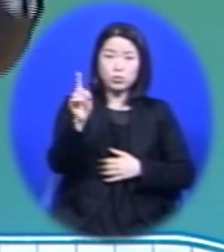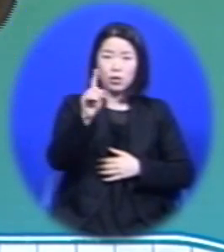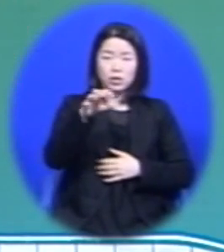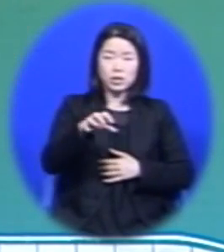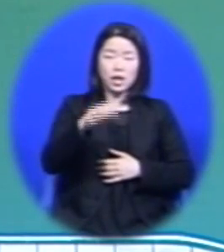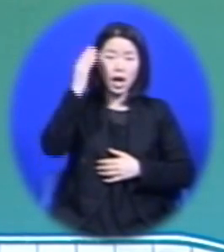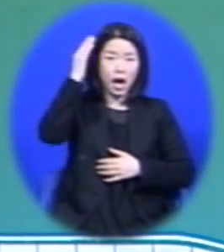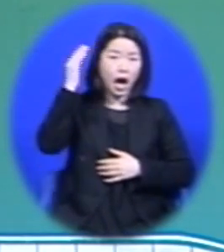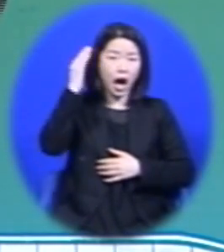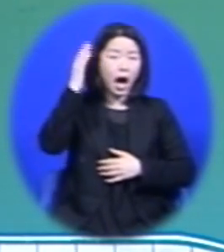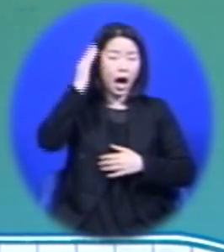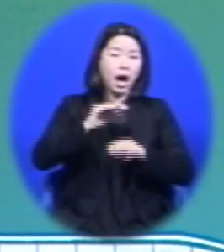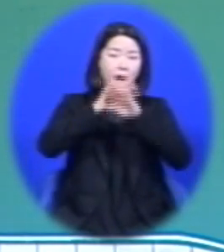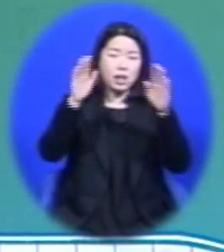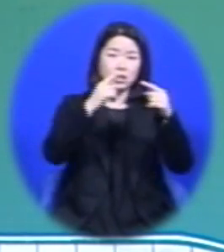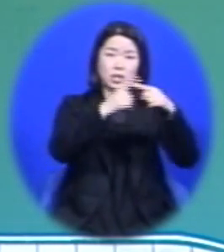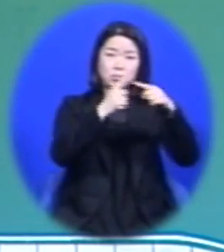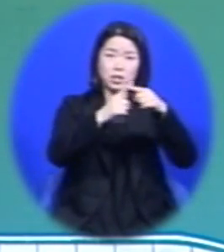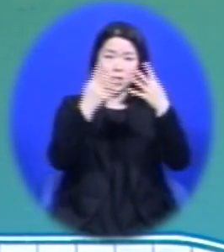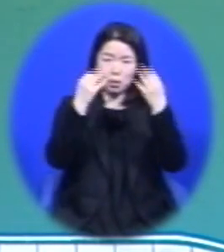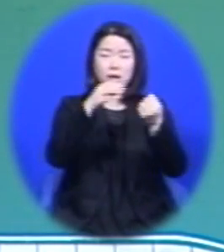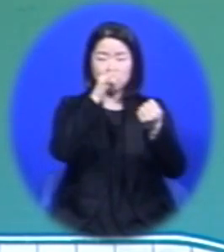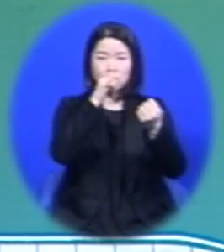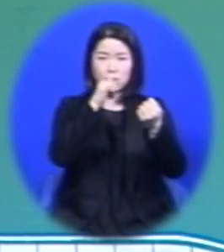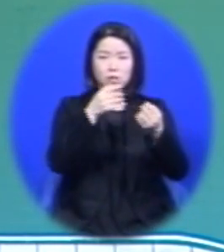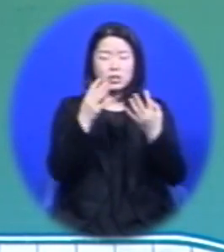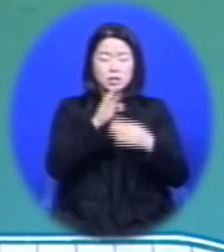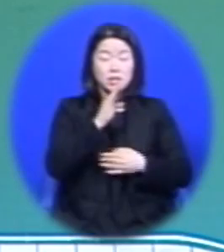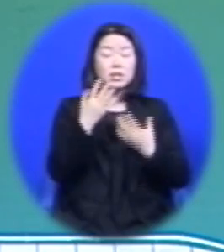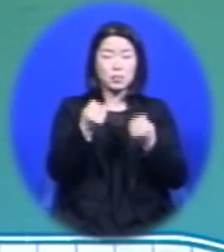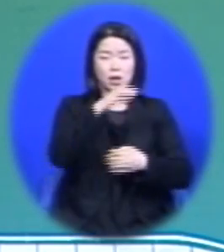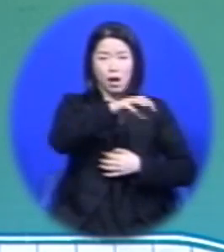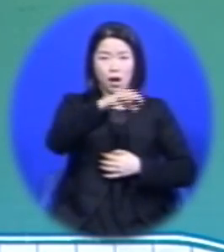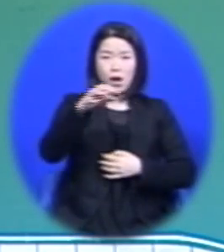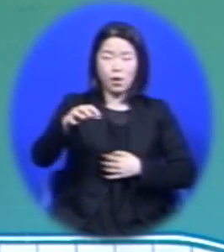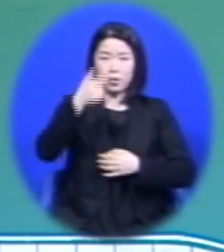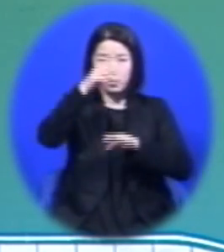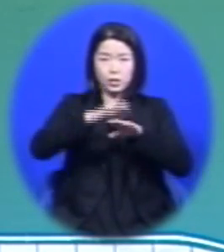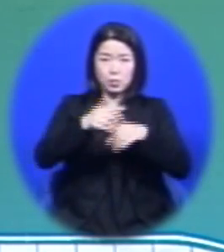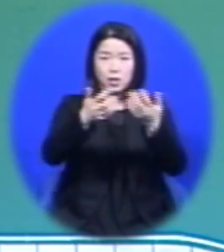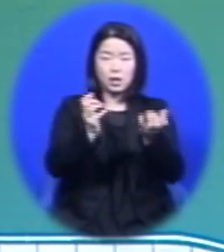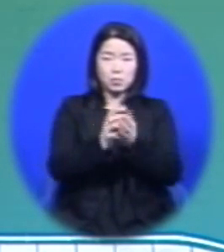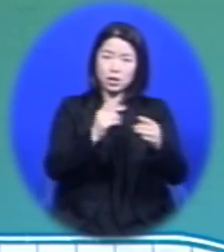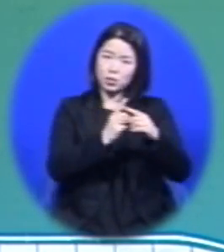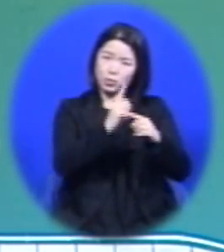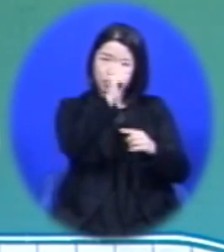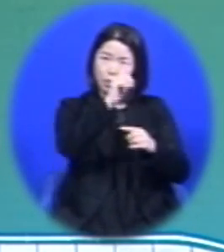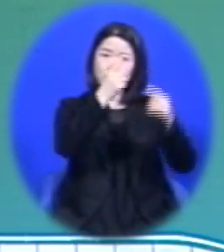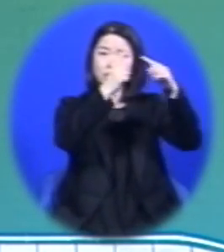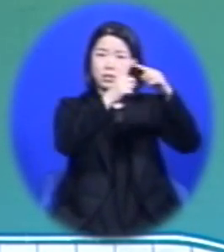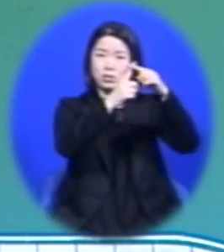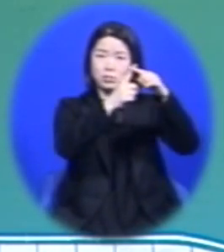하늘에 십자가가 걸려 있습니다. 그렇게 많습니다. 곳곳에 예배당마다 첨탑을 세워놓고